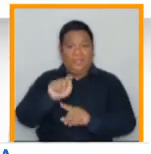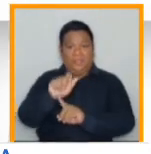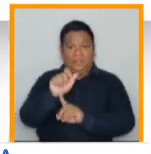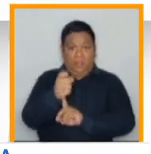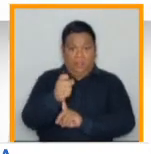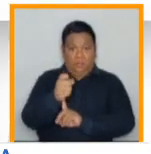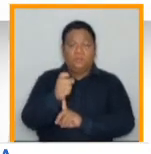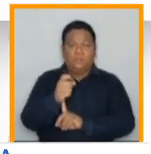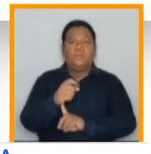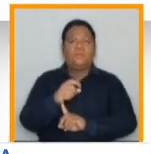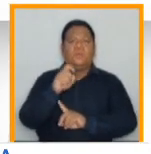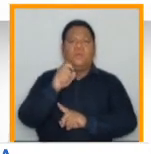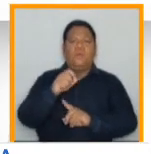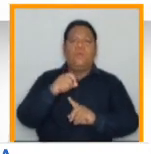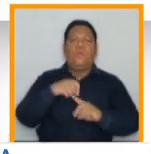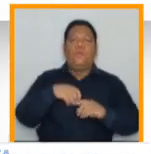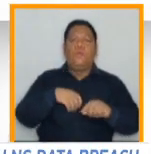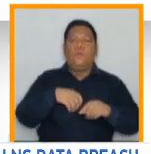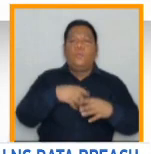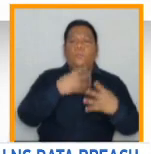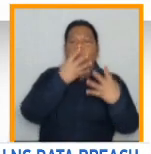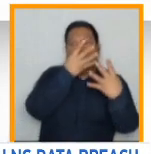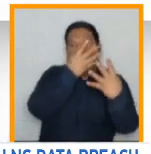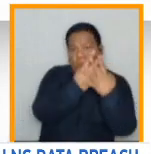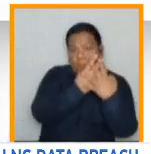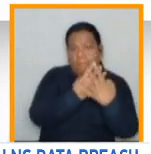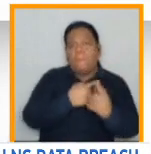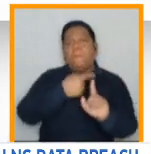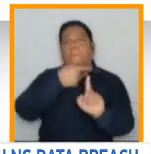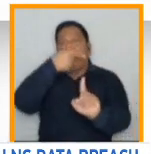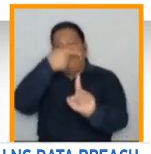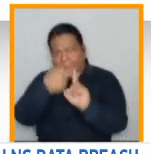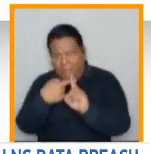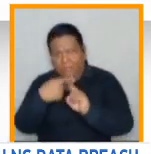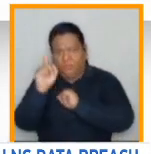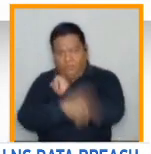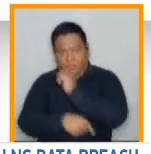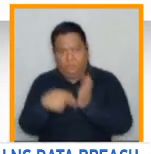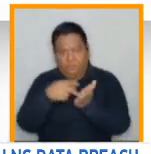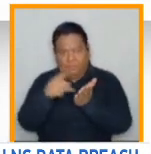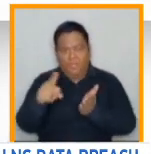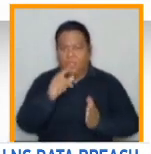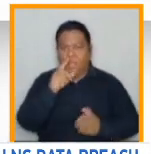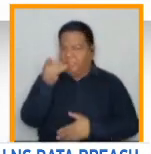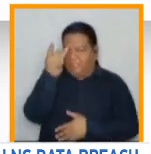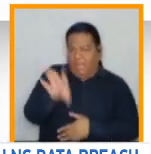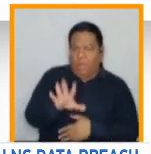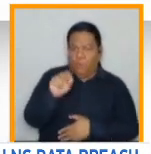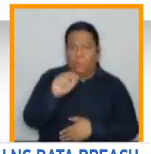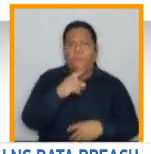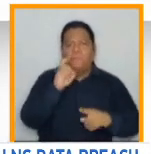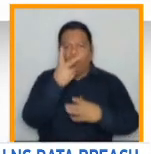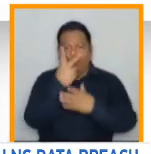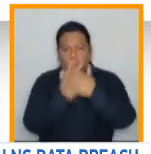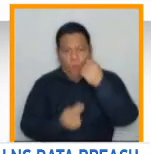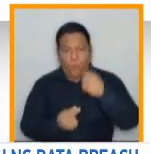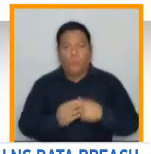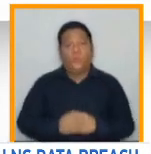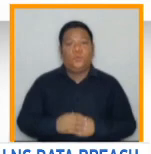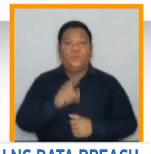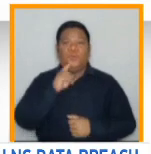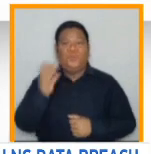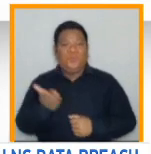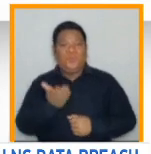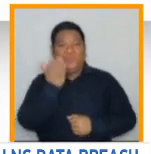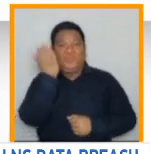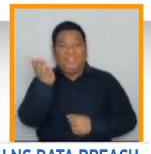o multa. Sa naunang inihaing petisyon, pinakakansela ang COC ni Marcos dahil hindi raw siya kwalipikadong tumakbo. Ito'y